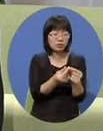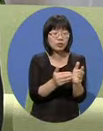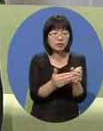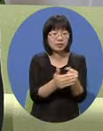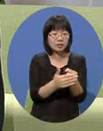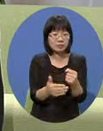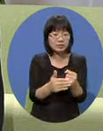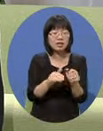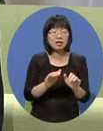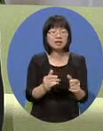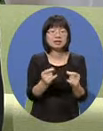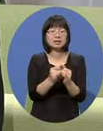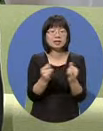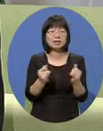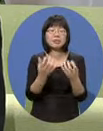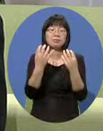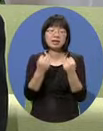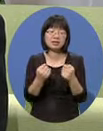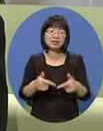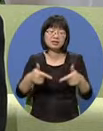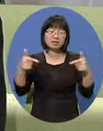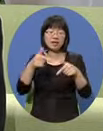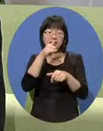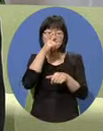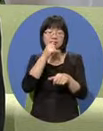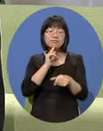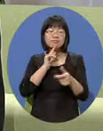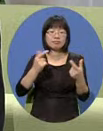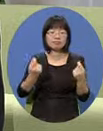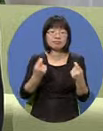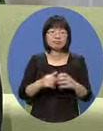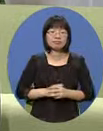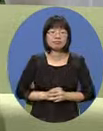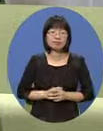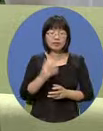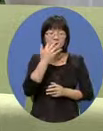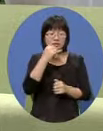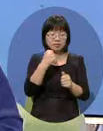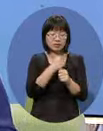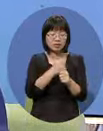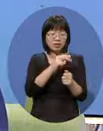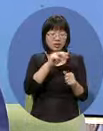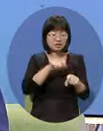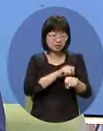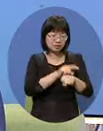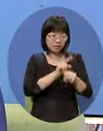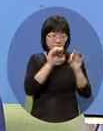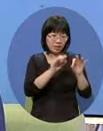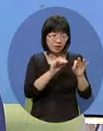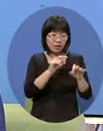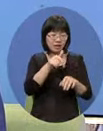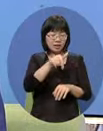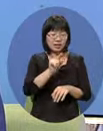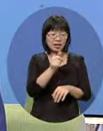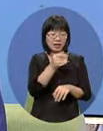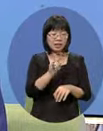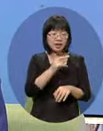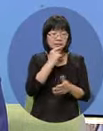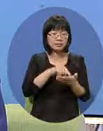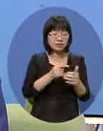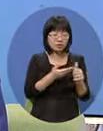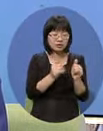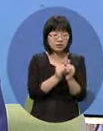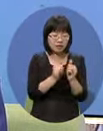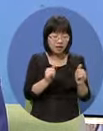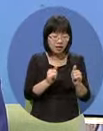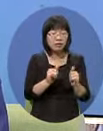노출기에도 굉장히 높아지는 거 바로 그런 게 문제일 것 같습니다. 네. 그러니까 아동 성범죄의 특성상 가해자의 어떤 특성상 재범률이 많다.